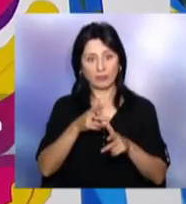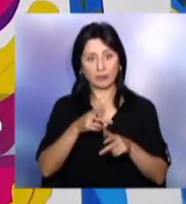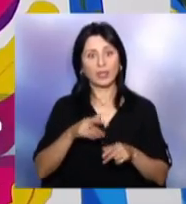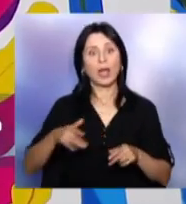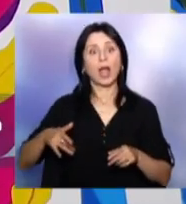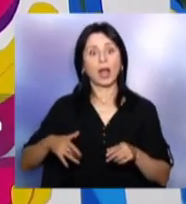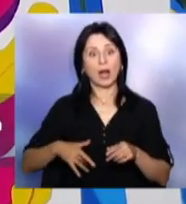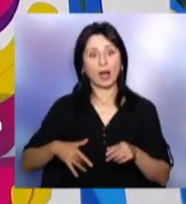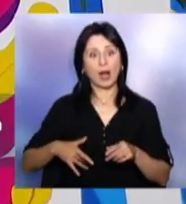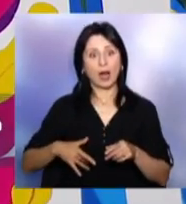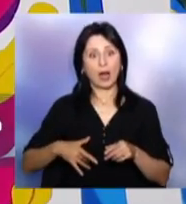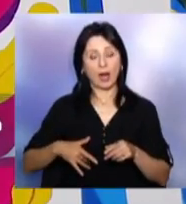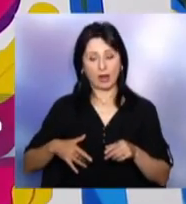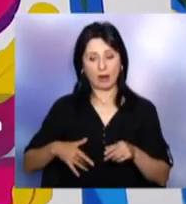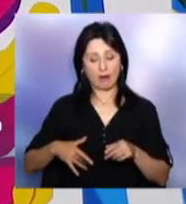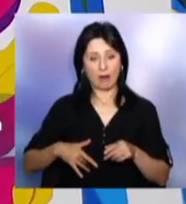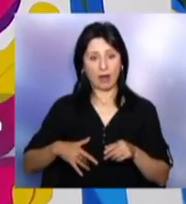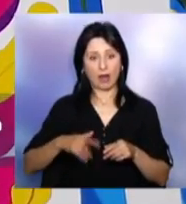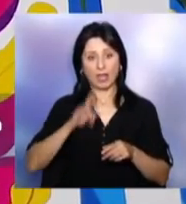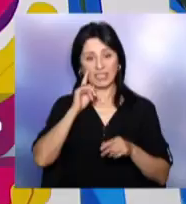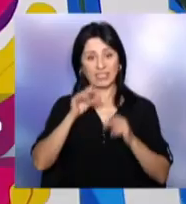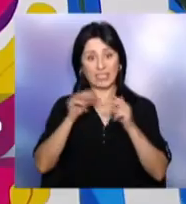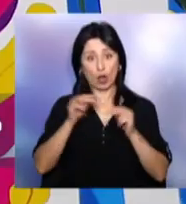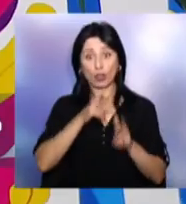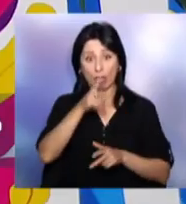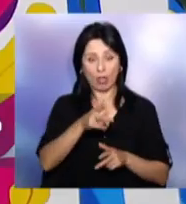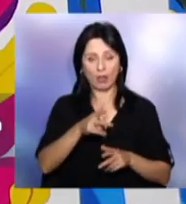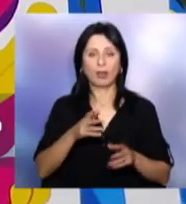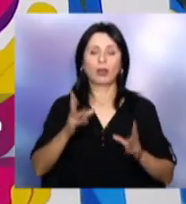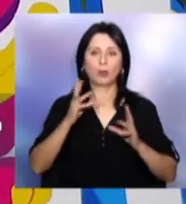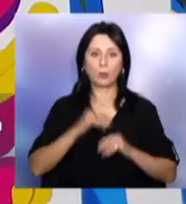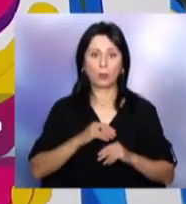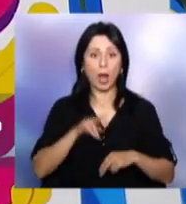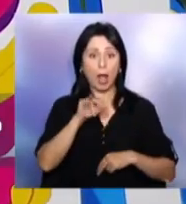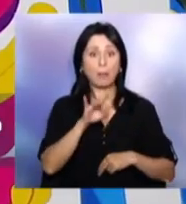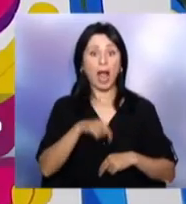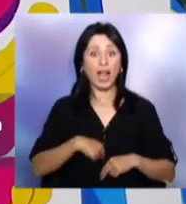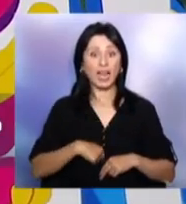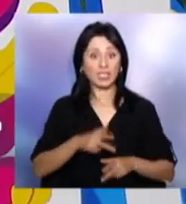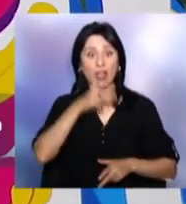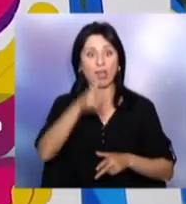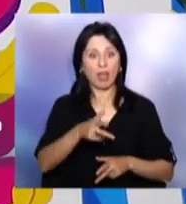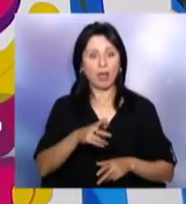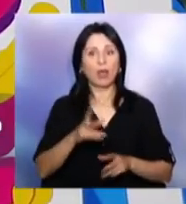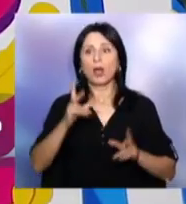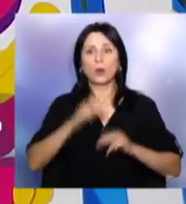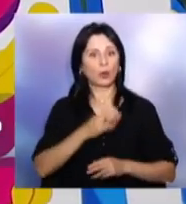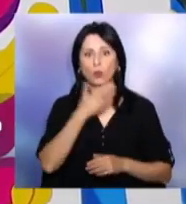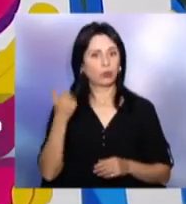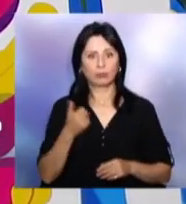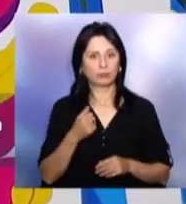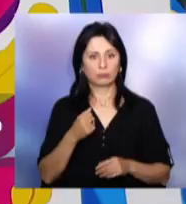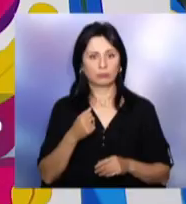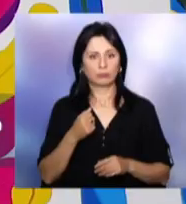ანთების შემთხვევაში შვებას გვრის. გარდა ამისა, აქ შეიძლება იყოს კუჭ-ნაწლავის ტრაქტის მხრივ კიდევ